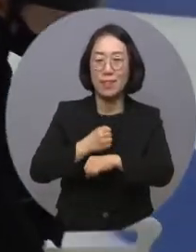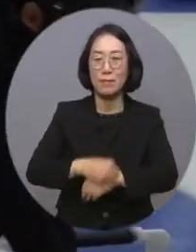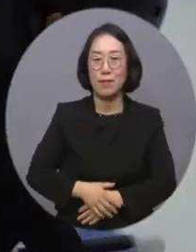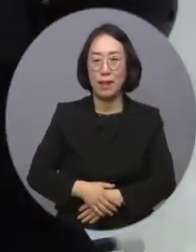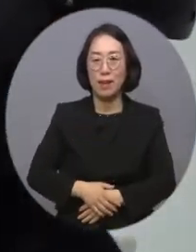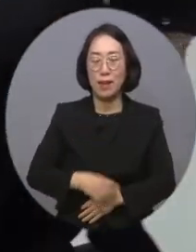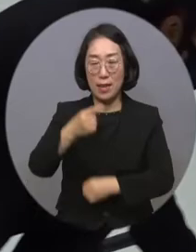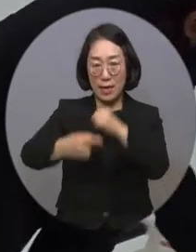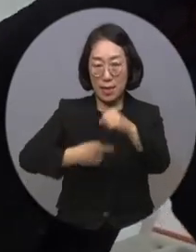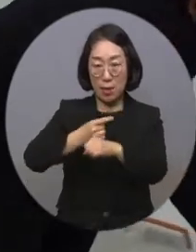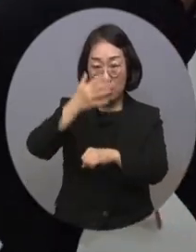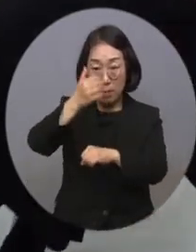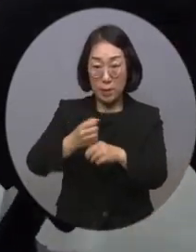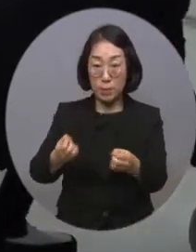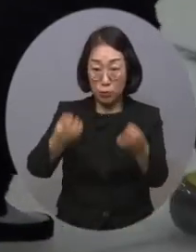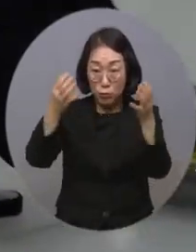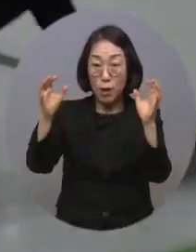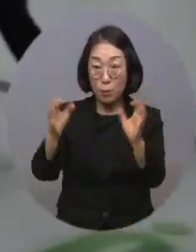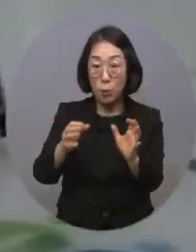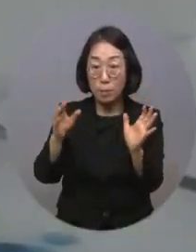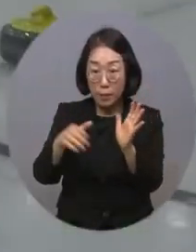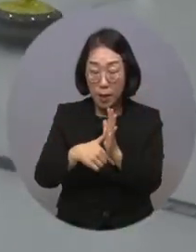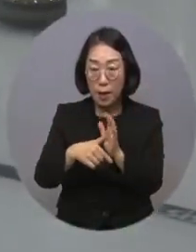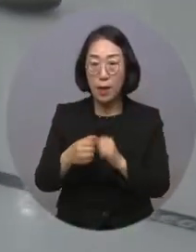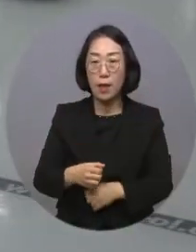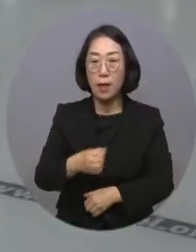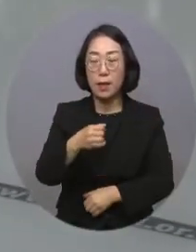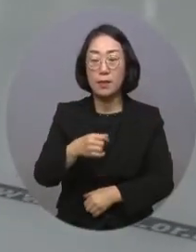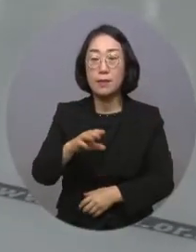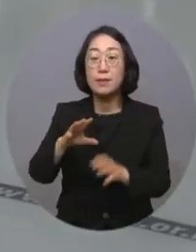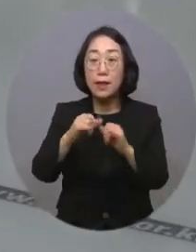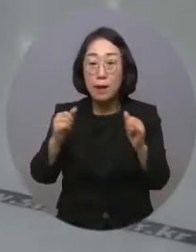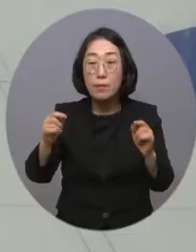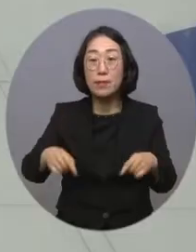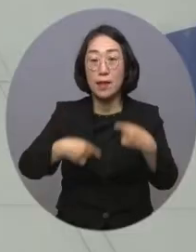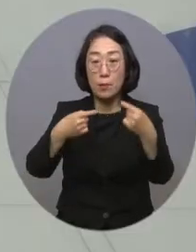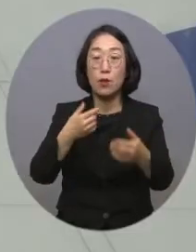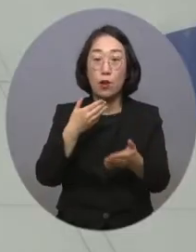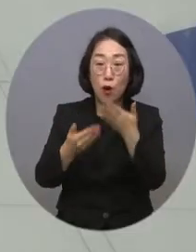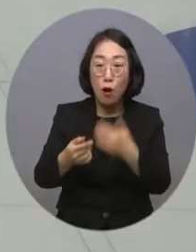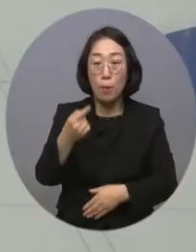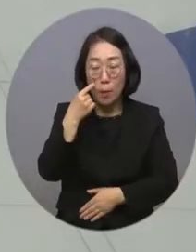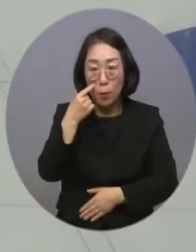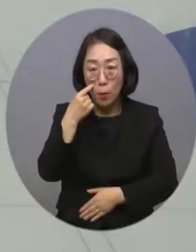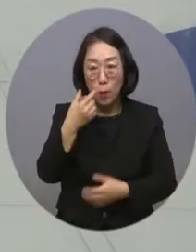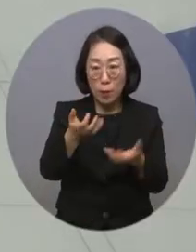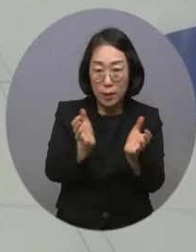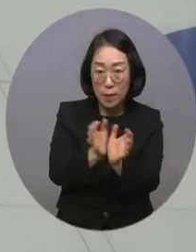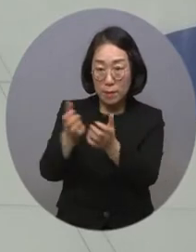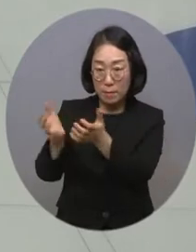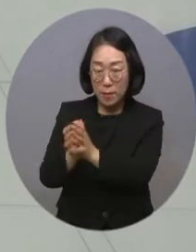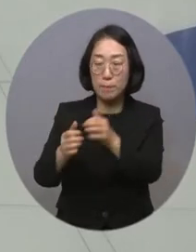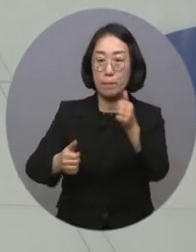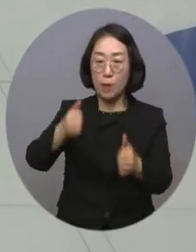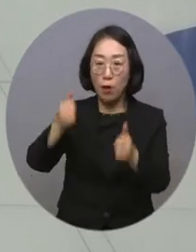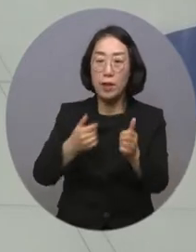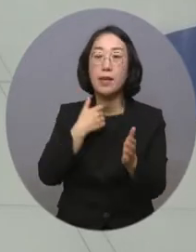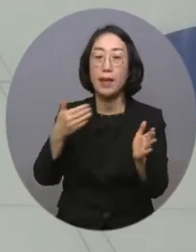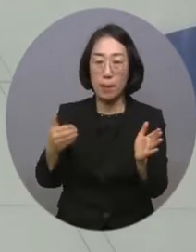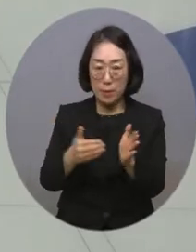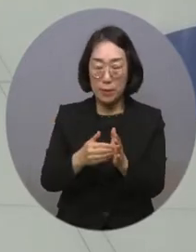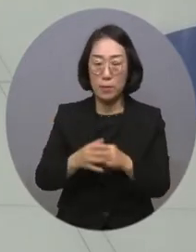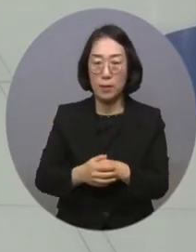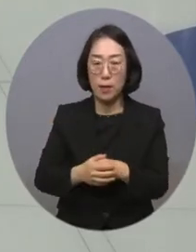송년회는 의정부 시민들이 컬링 경기를 직접 체험도 하고 팀을 구성해 경기도 합니다. 컬링